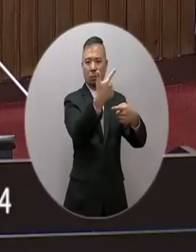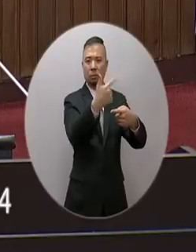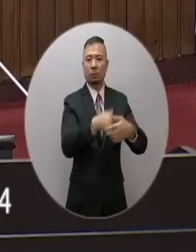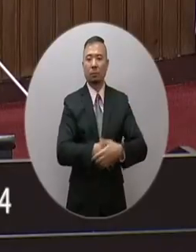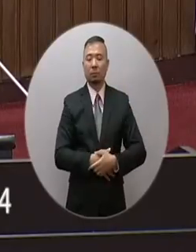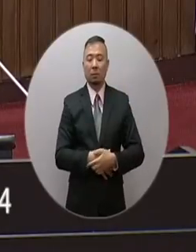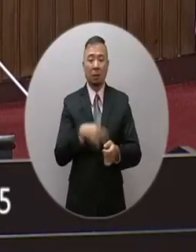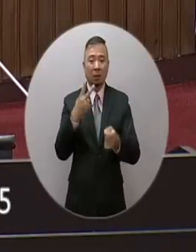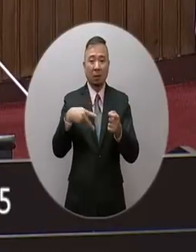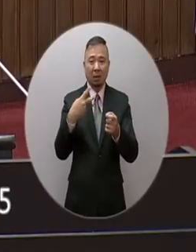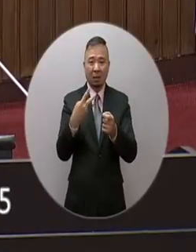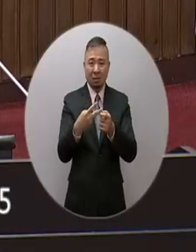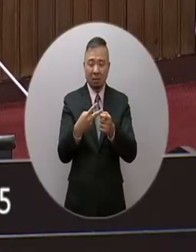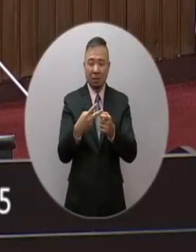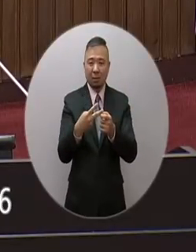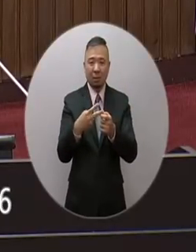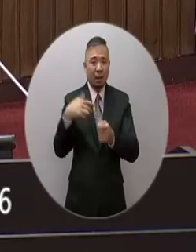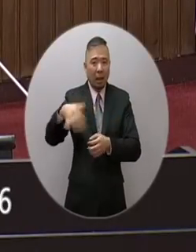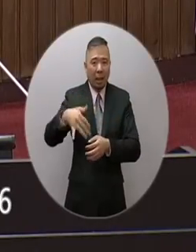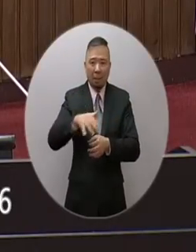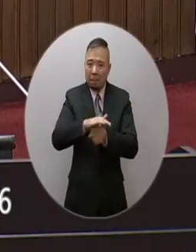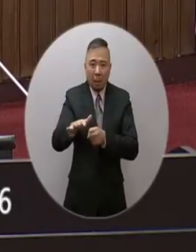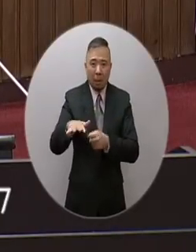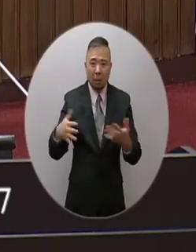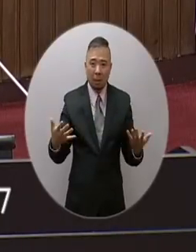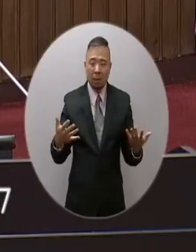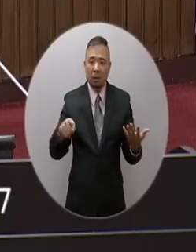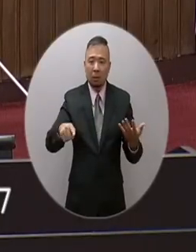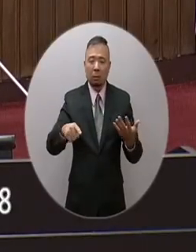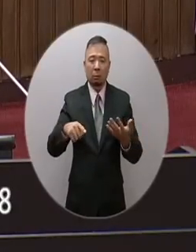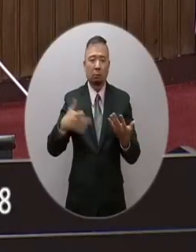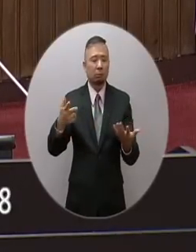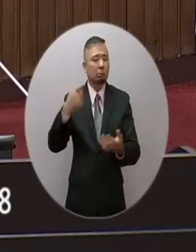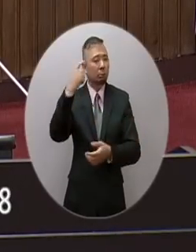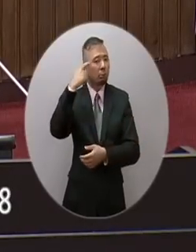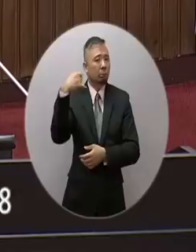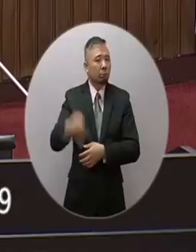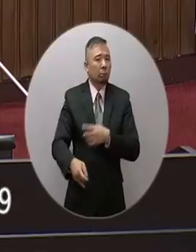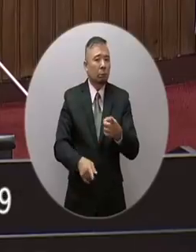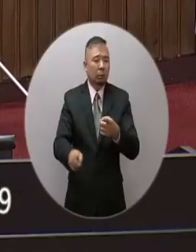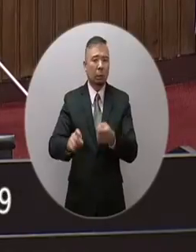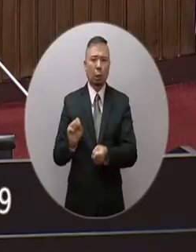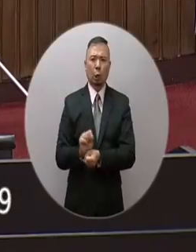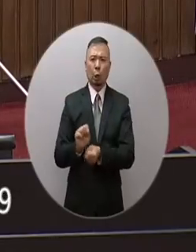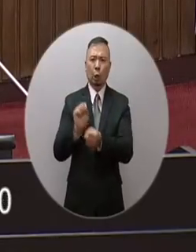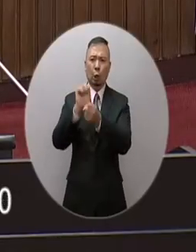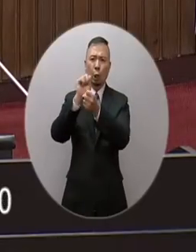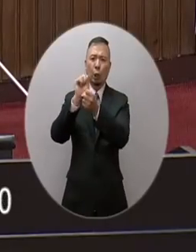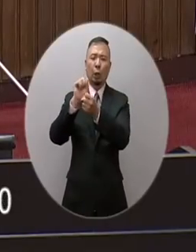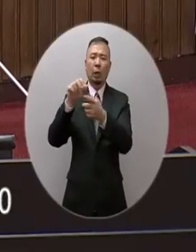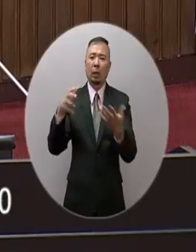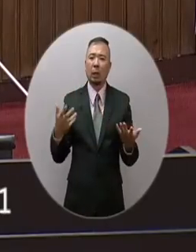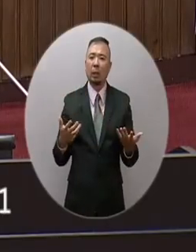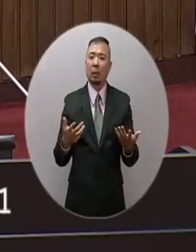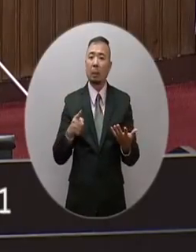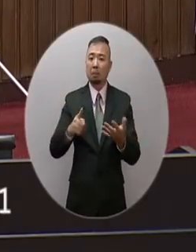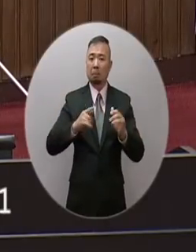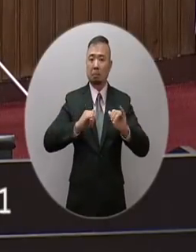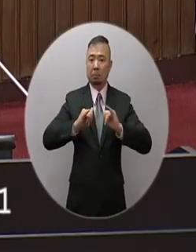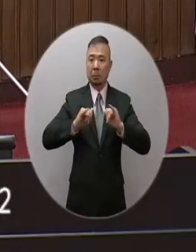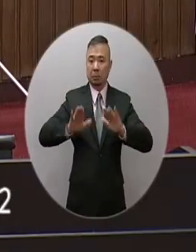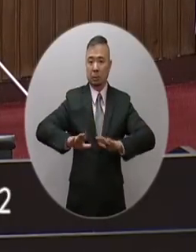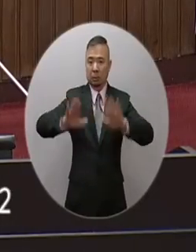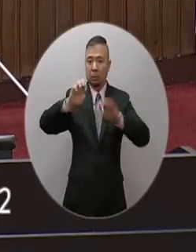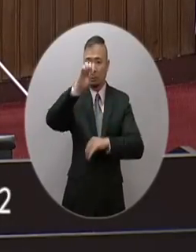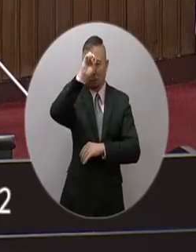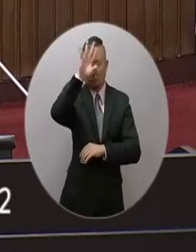两年不到，满意度跌了20.6%，不满意度提高了30%。民进党政府必